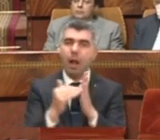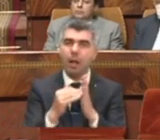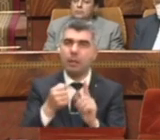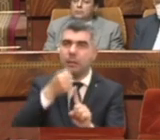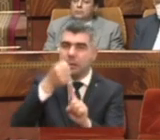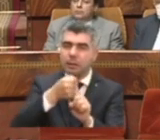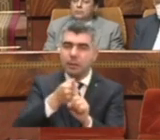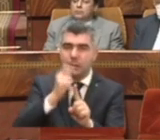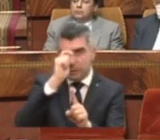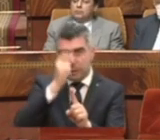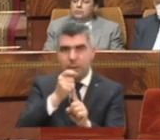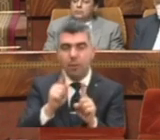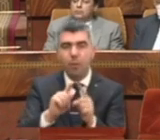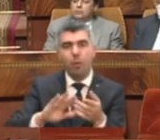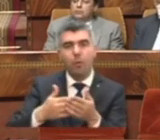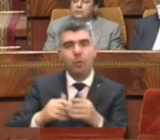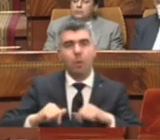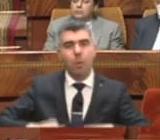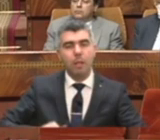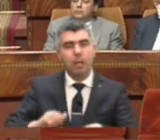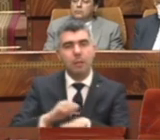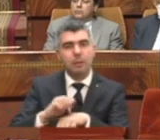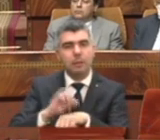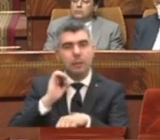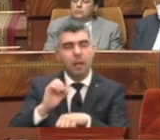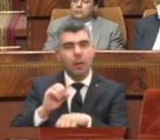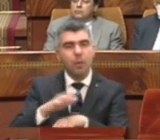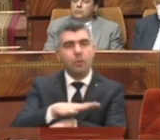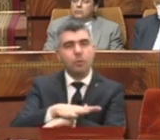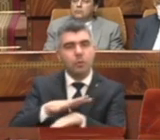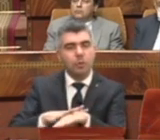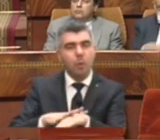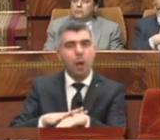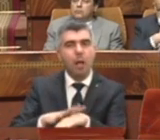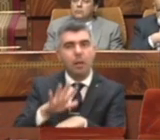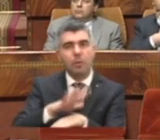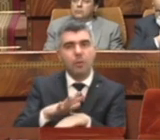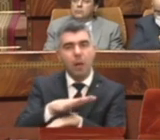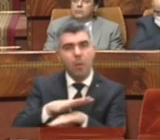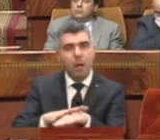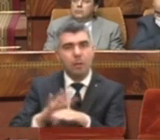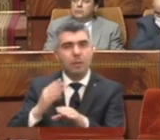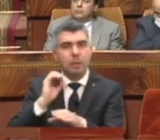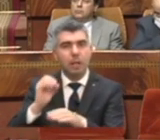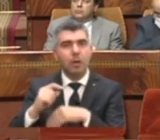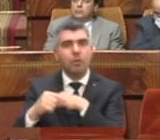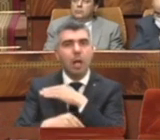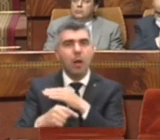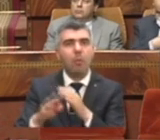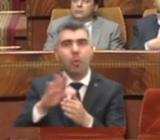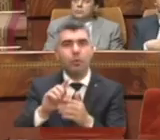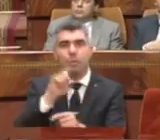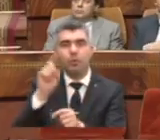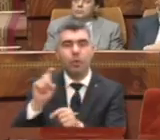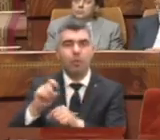بالمجهودات التي تقوم بها السلطات المحلية وعلى رأسها الجهة والسيد الوالي، السيد العامل، وكالة الجنوب، والجماعة الحضرية،